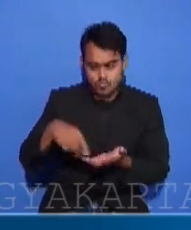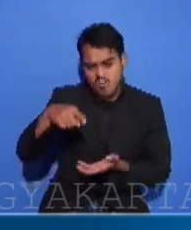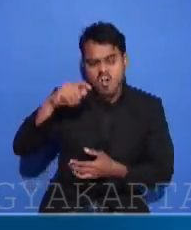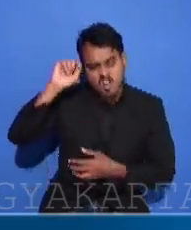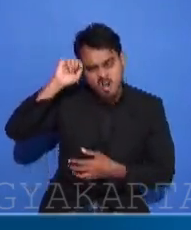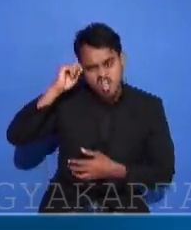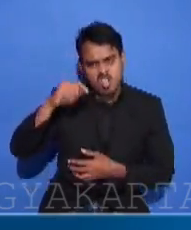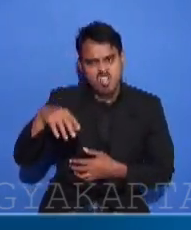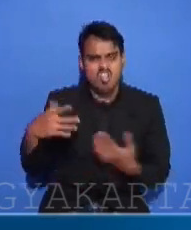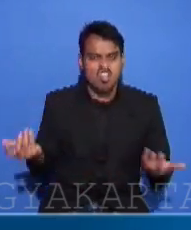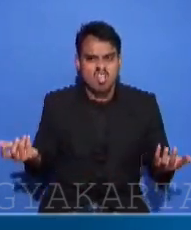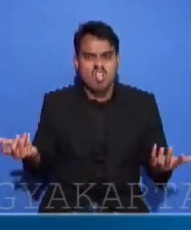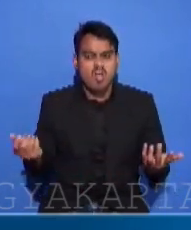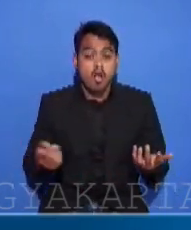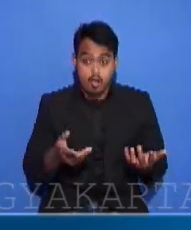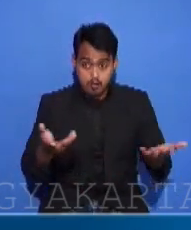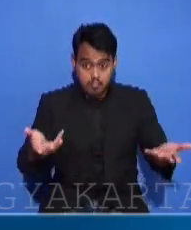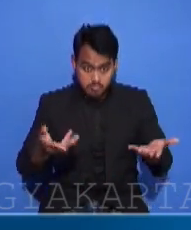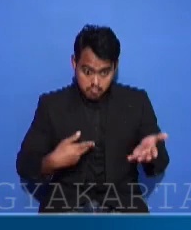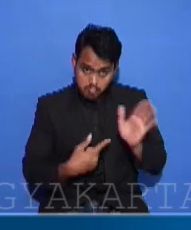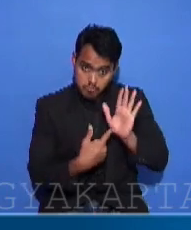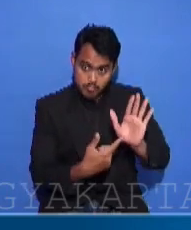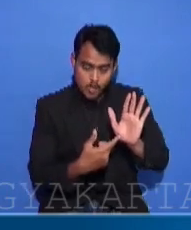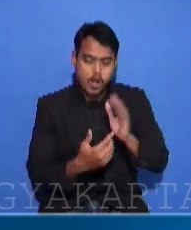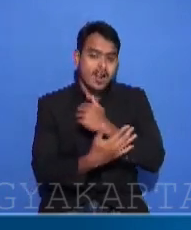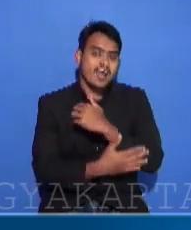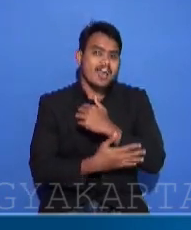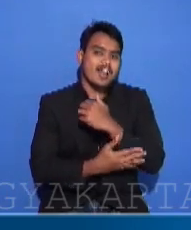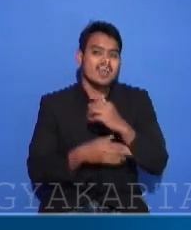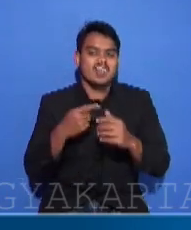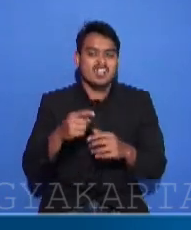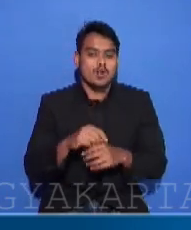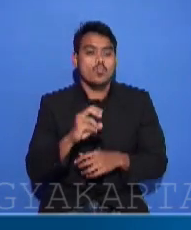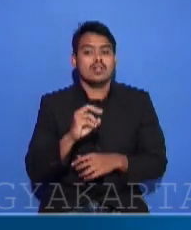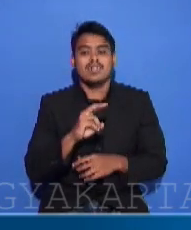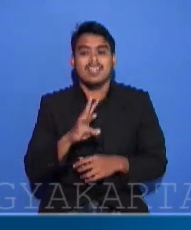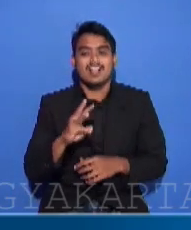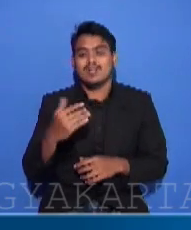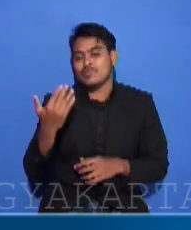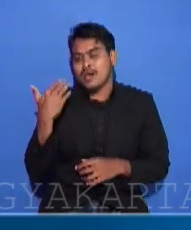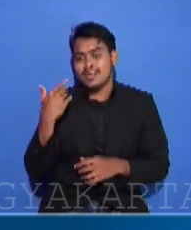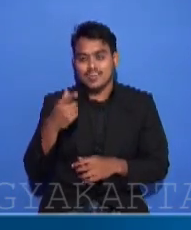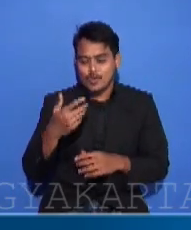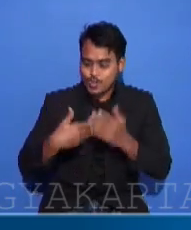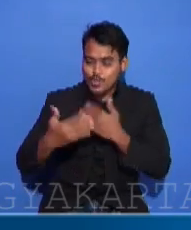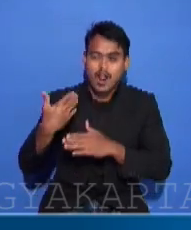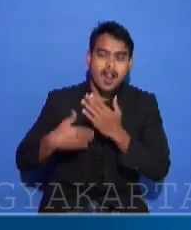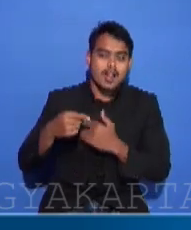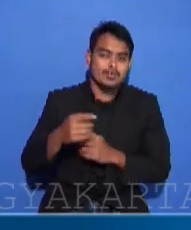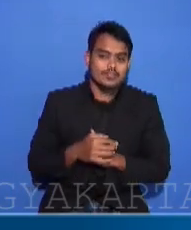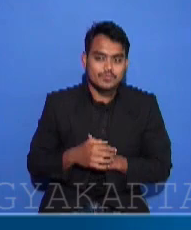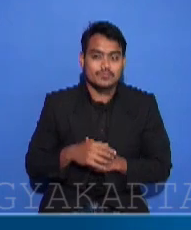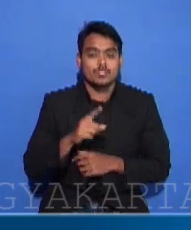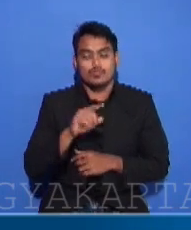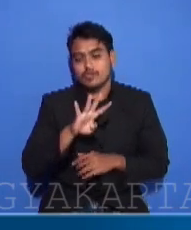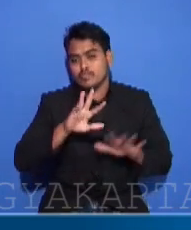Penegakan Kedaulatan Negara tahun 2023 merujuk peristiwa sejarah serangan umum 1 Maret 1949 di